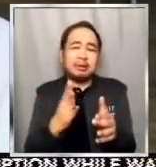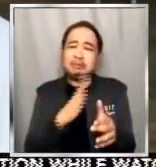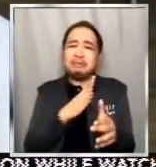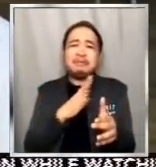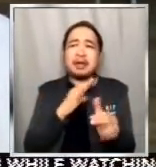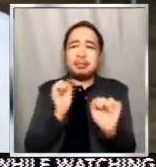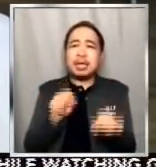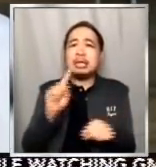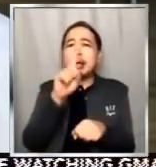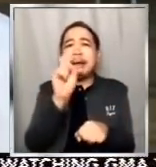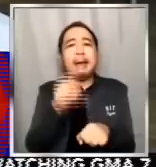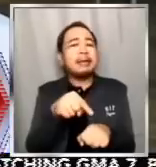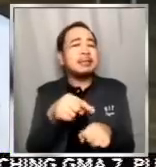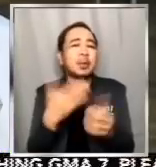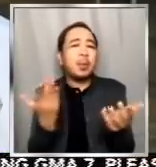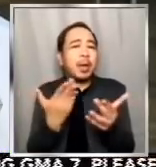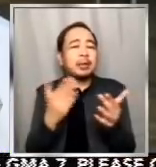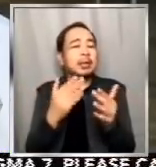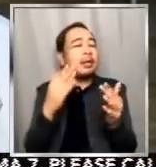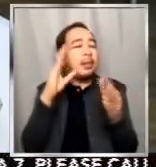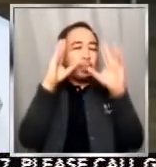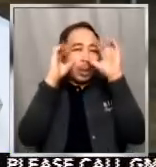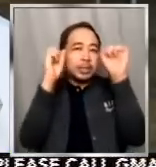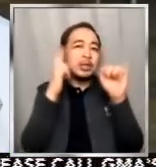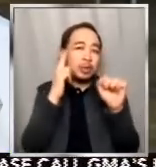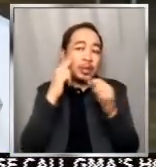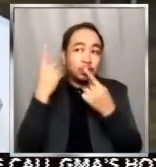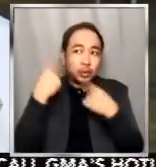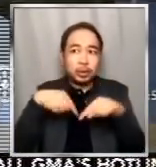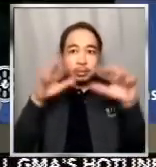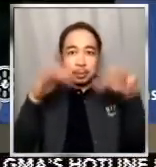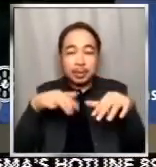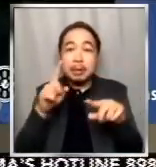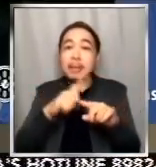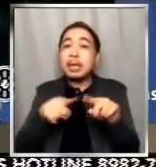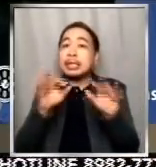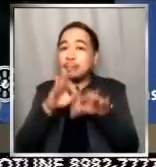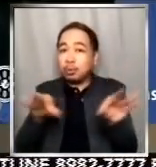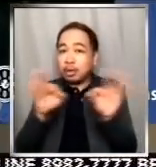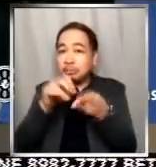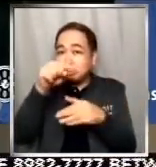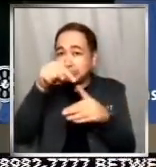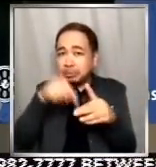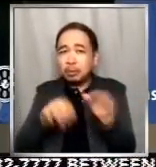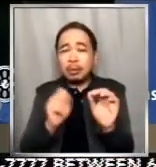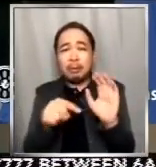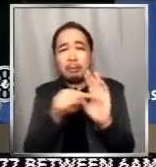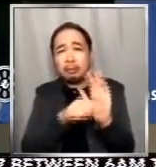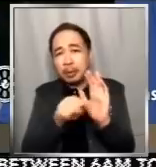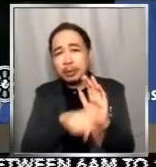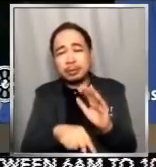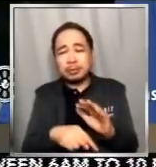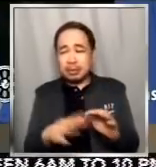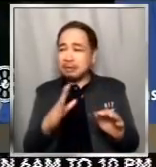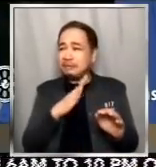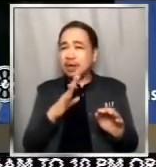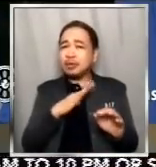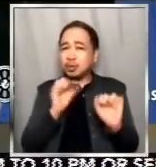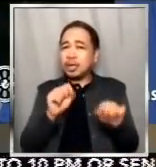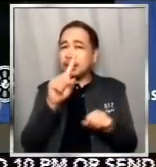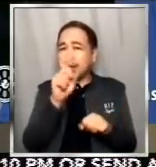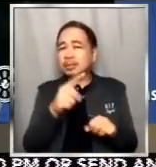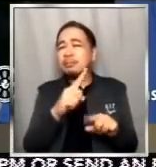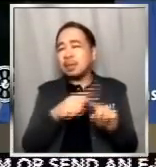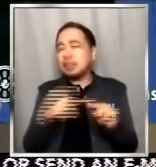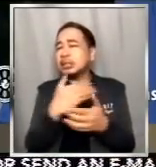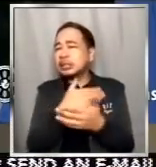ng kalamidad. Yan ay kung wala raw mali siya ang tanong. I guess there's nothing wrong with that, pero alam niyo naman po, may malis na pagtanong